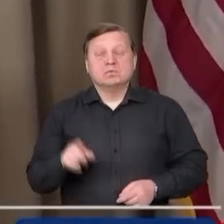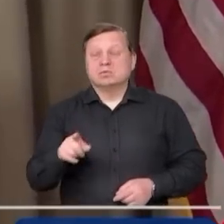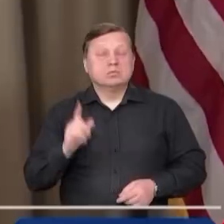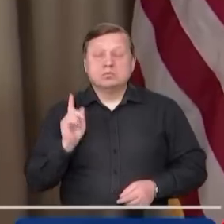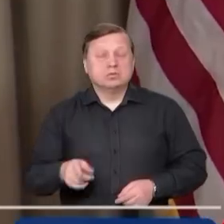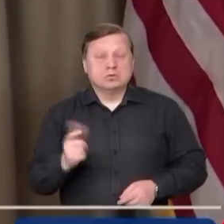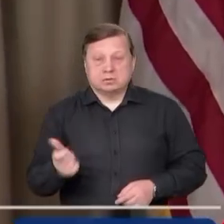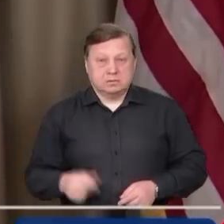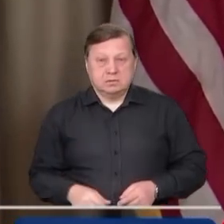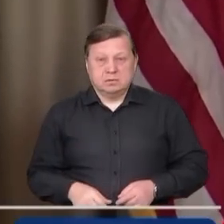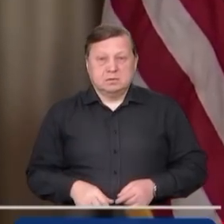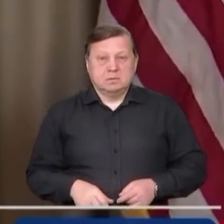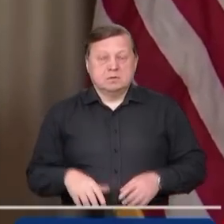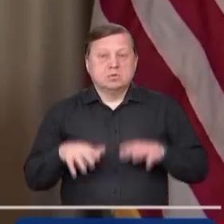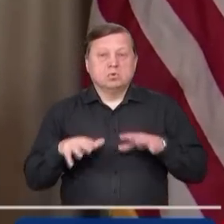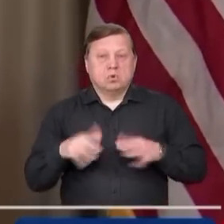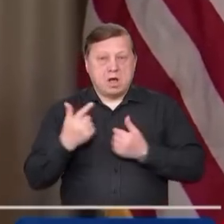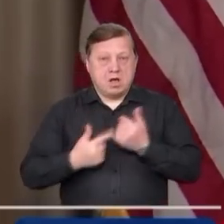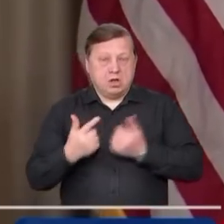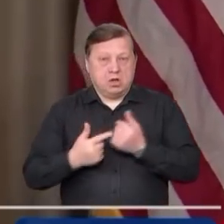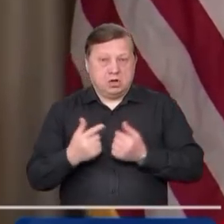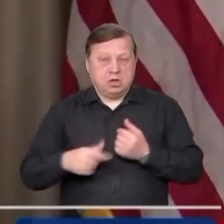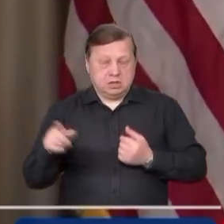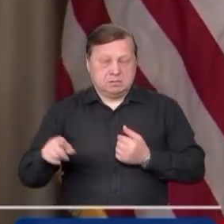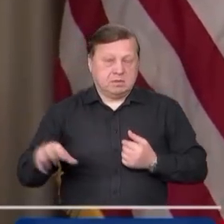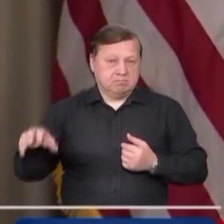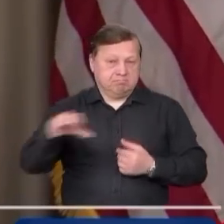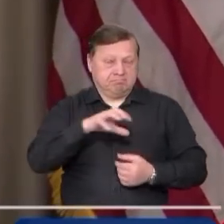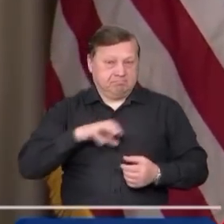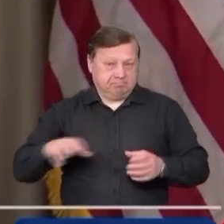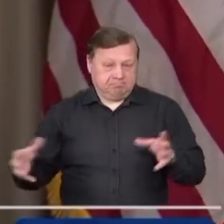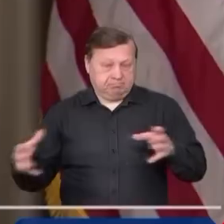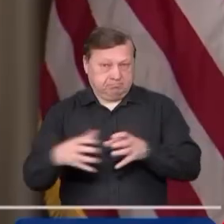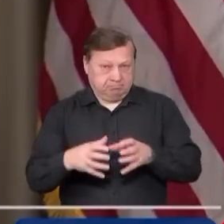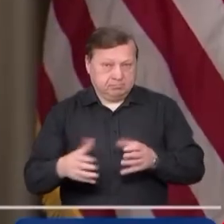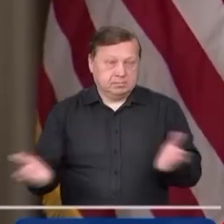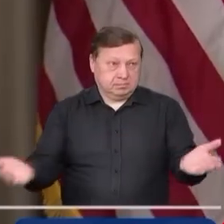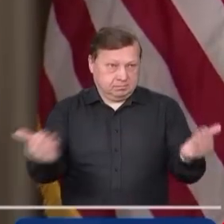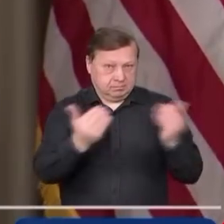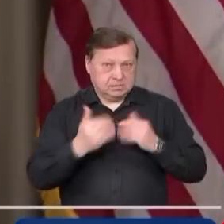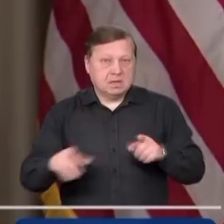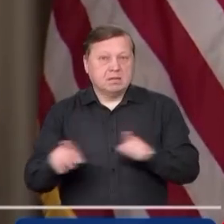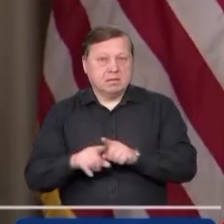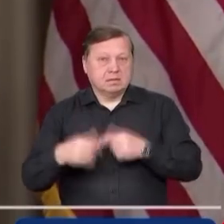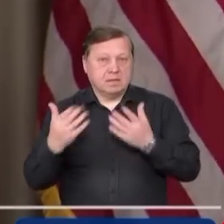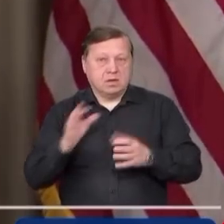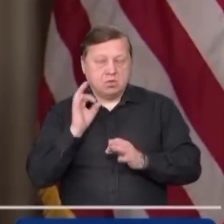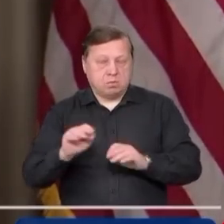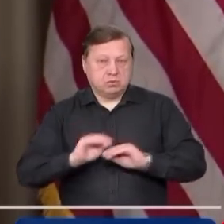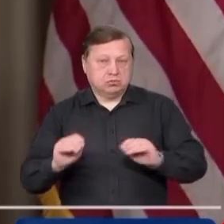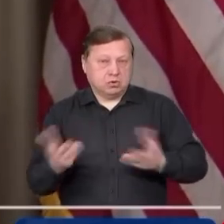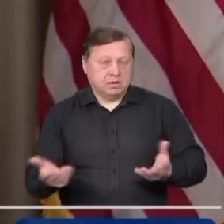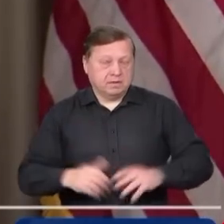Musimy zgromadzić nie tylko dużą liczbę jednostek, lecz również zapewnić, że będą one dobrze